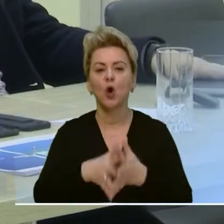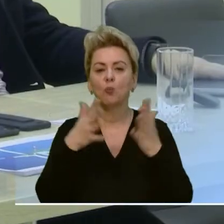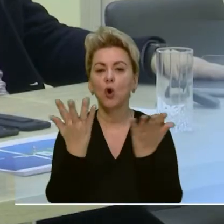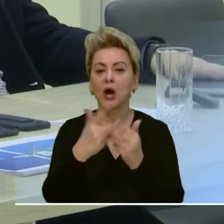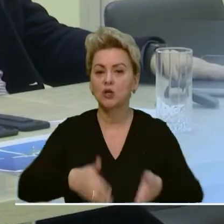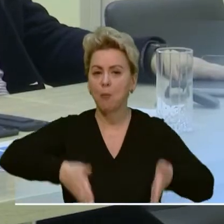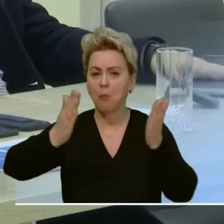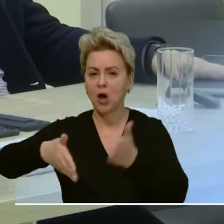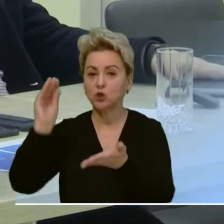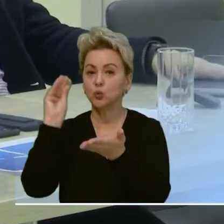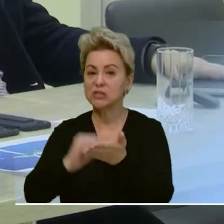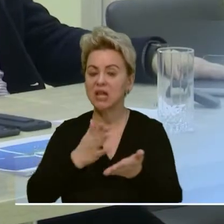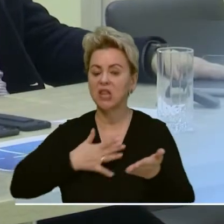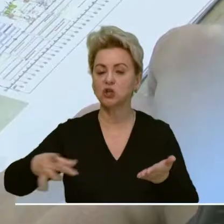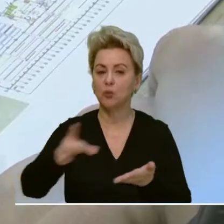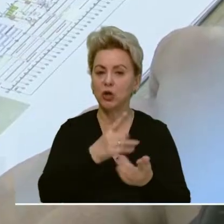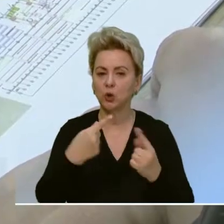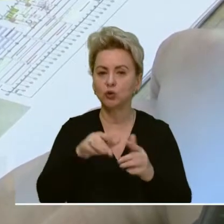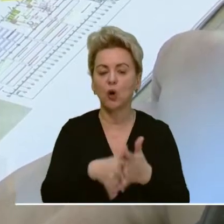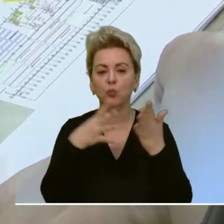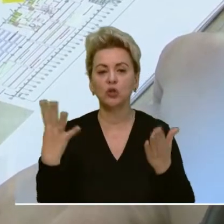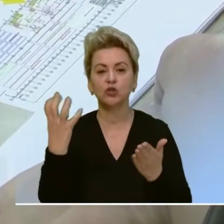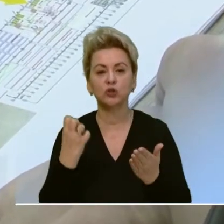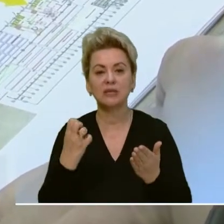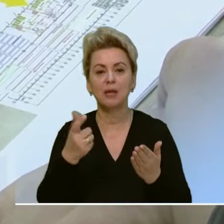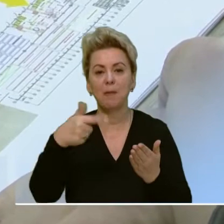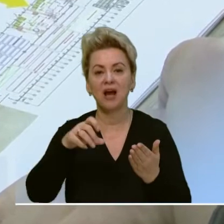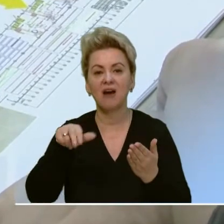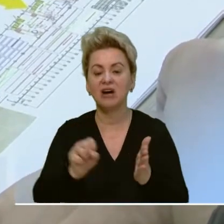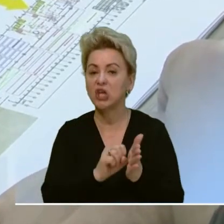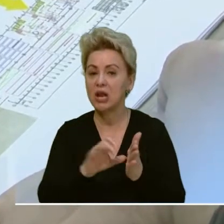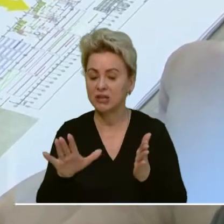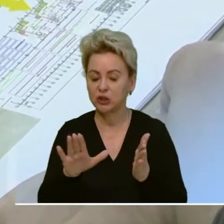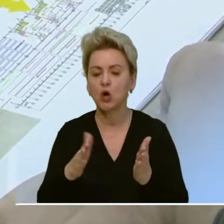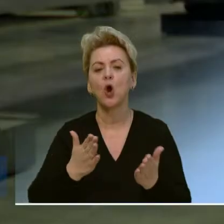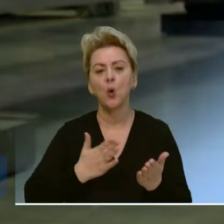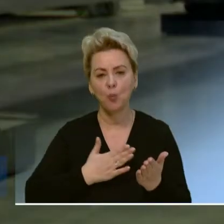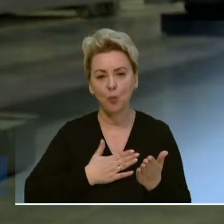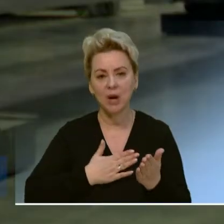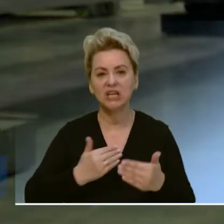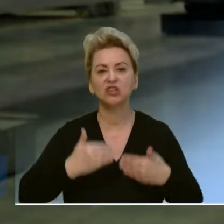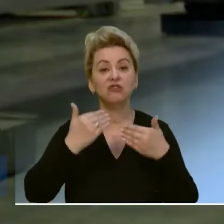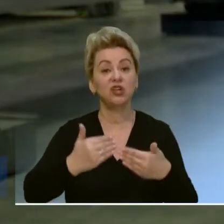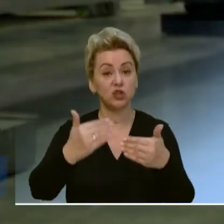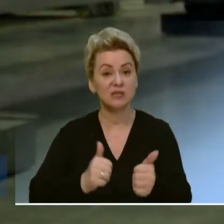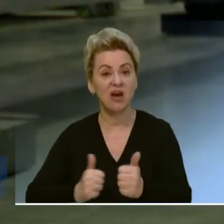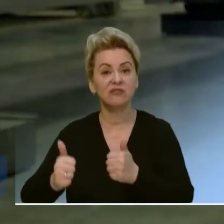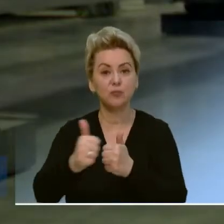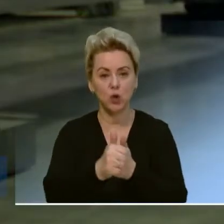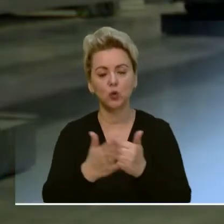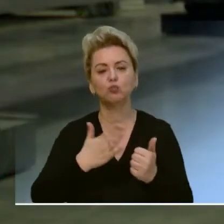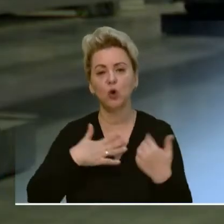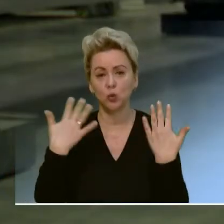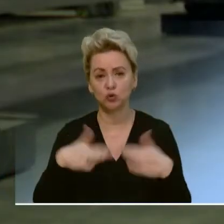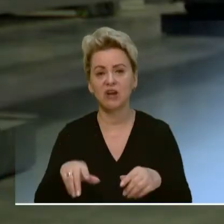количество башен установлено в нашем регионе, и это более 400 мегаватт электроэнергии. Мы движемся вперед. Мы